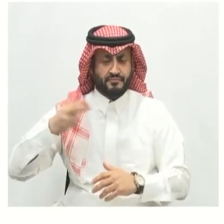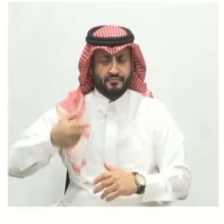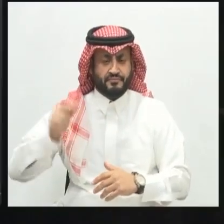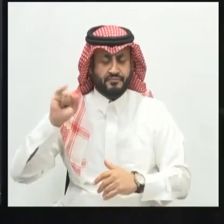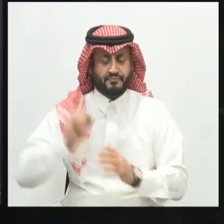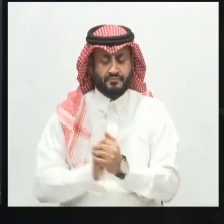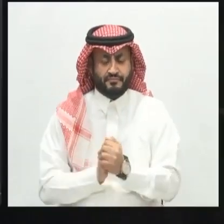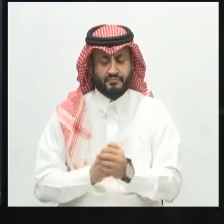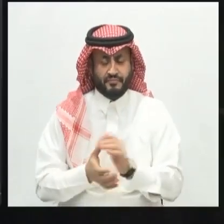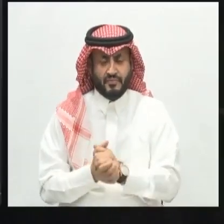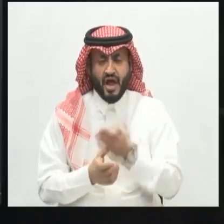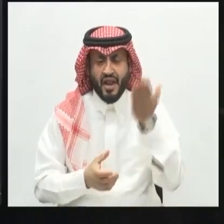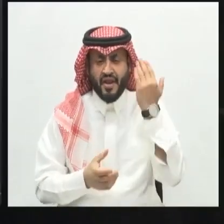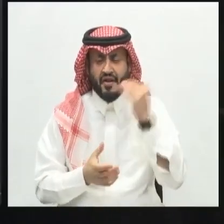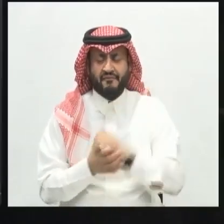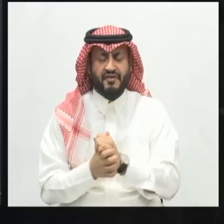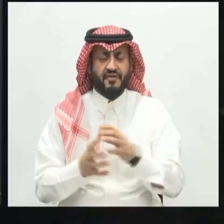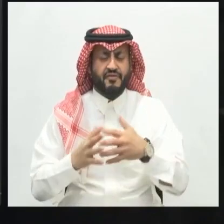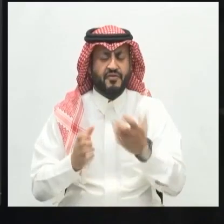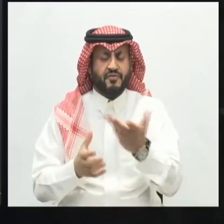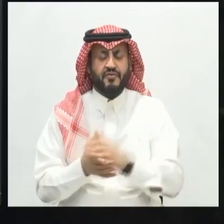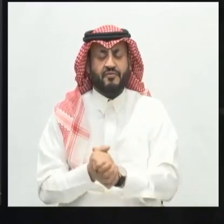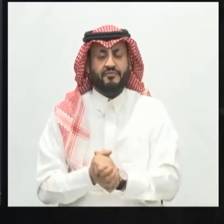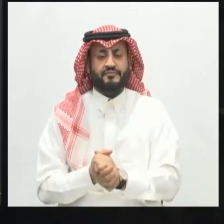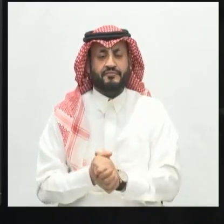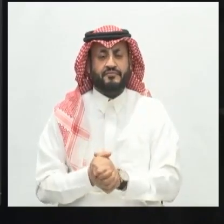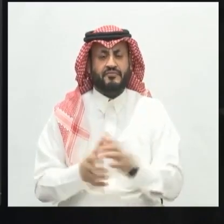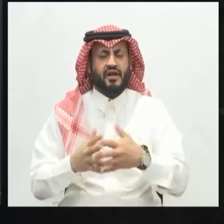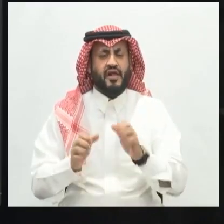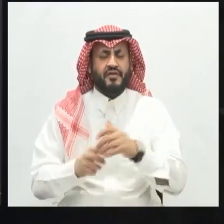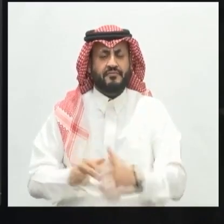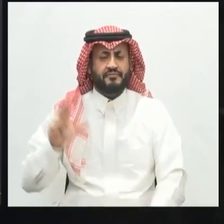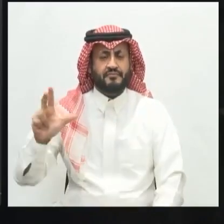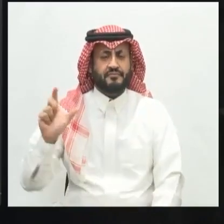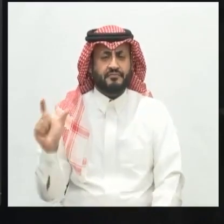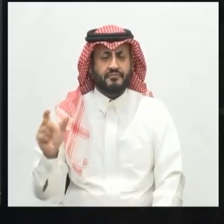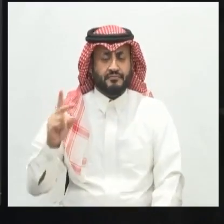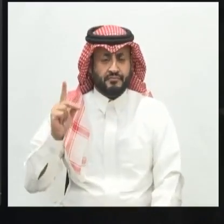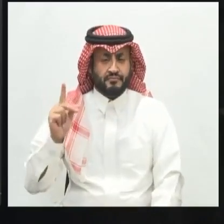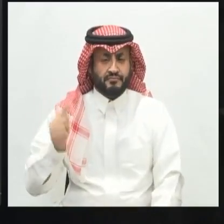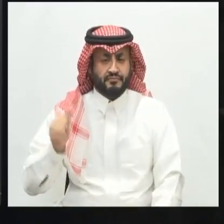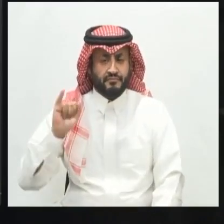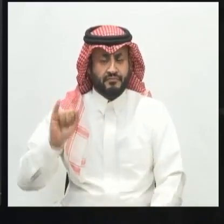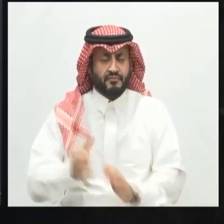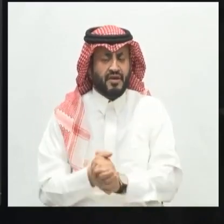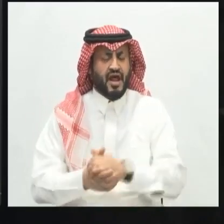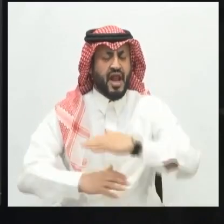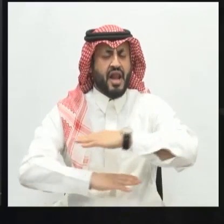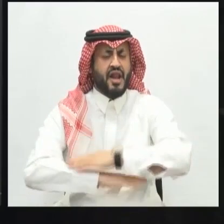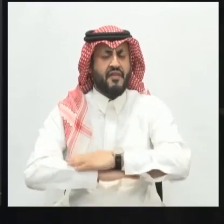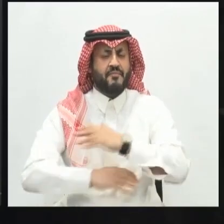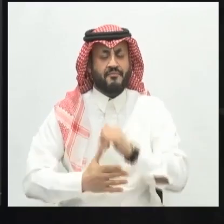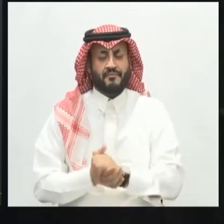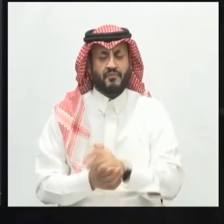السابق على مفهوم بارك الله فيكم على مفهوم النظام ما هو مفهوم النظام